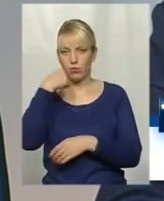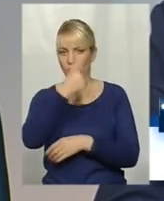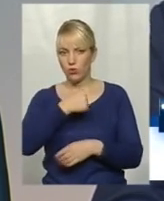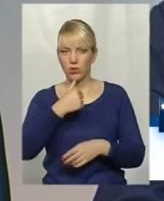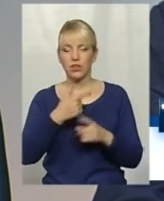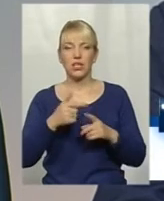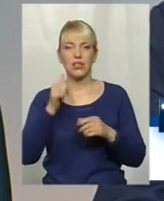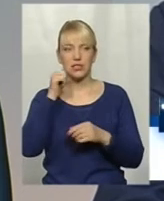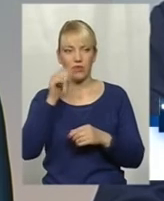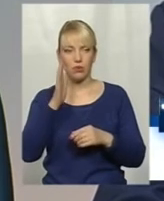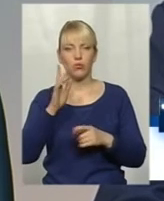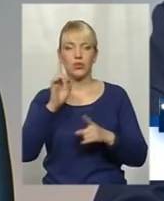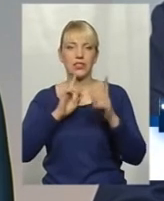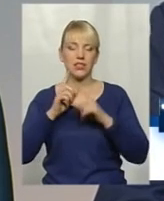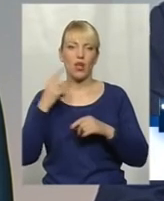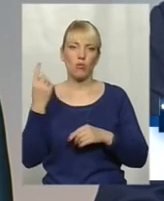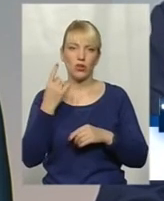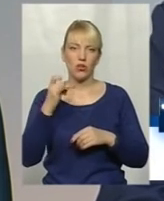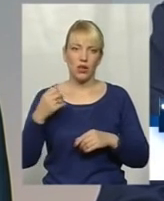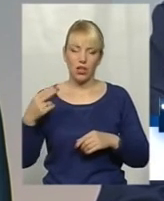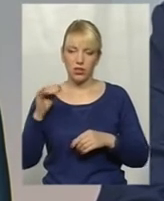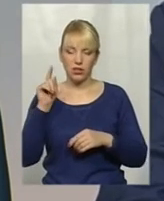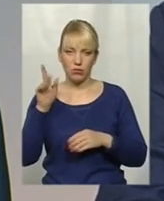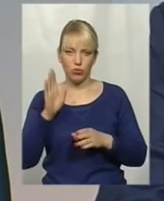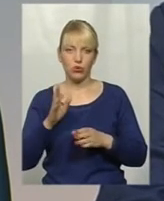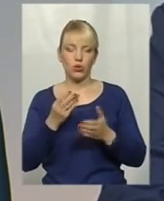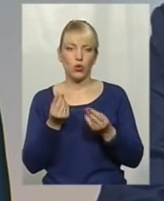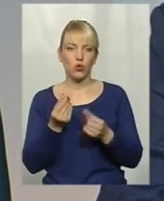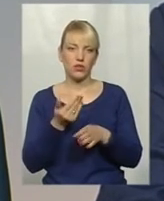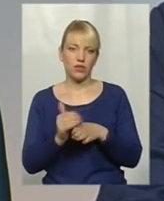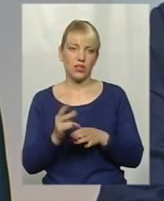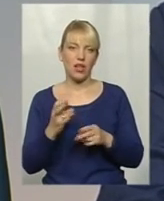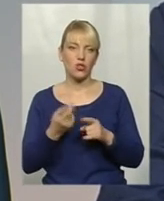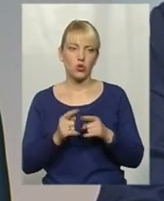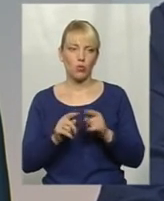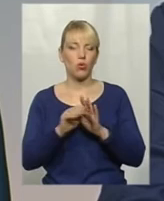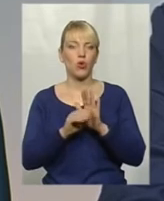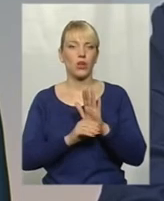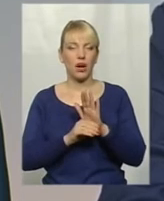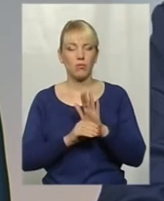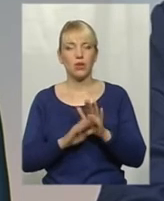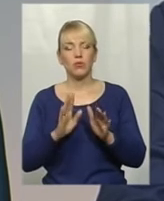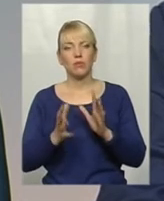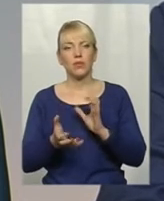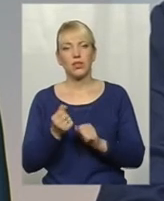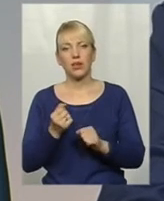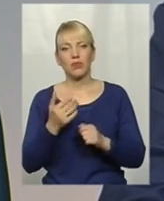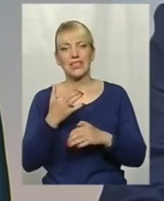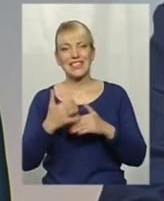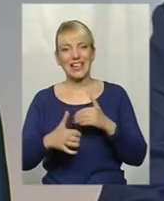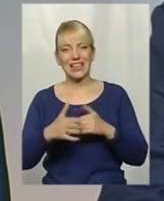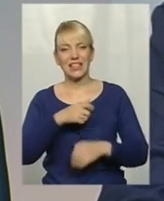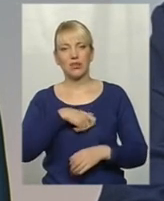завтра сесія буде обласної ради і там можливо тоді кошти на цю програму. Сподіваємося, дійсно буде підтримка серед депутатів. Є